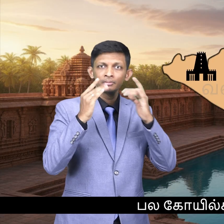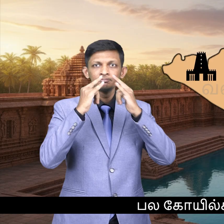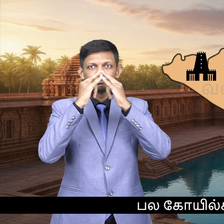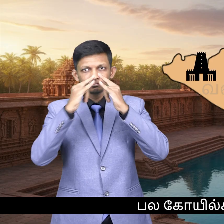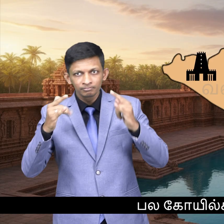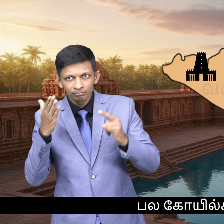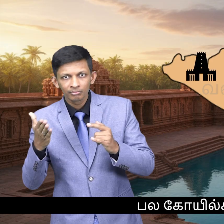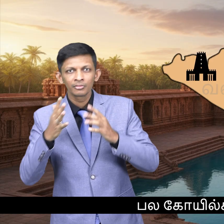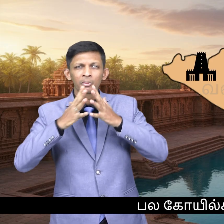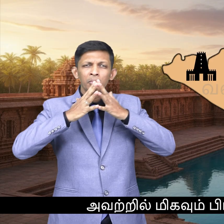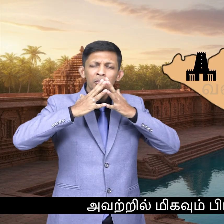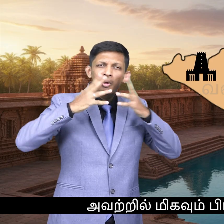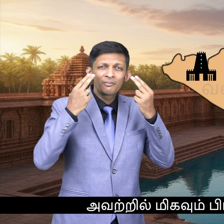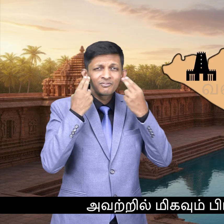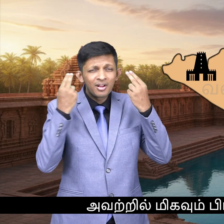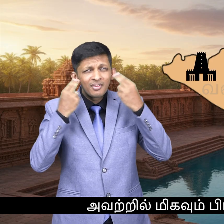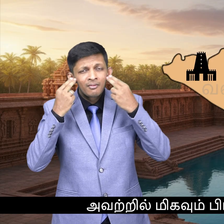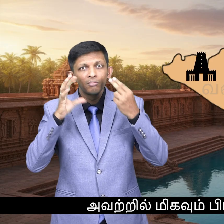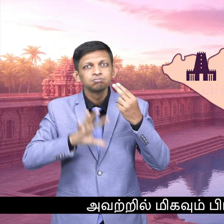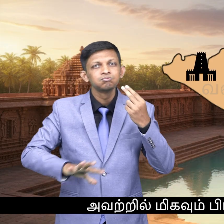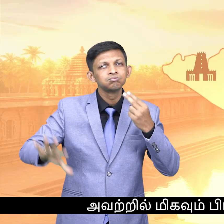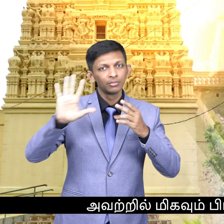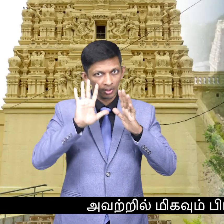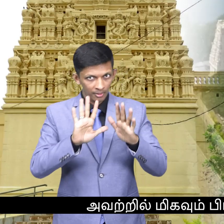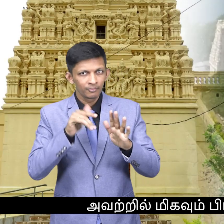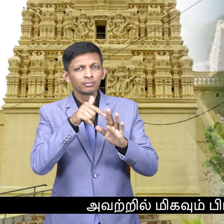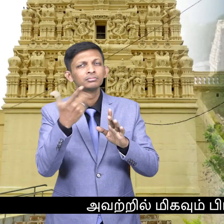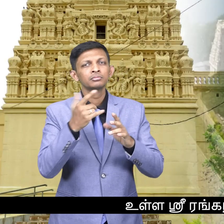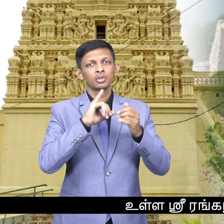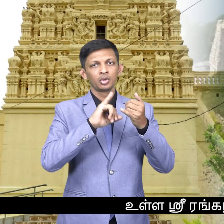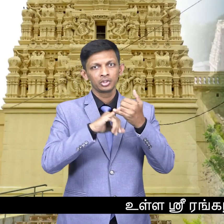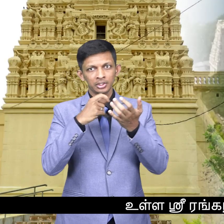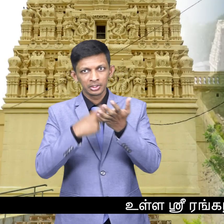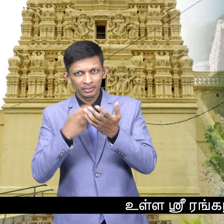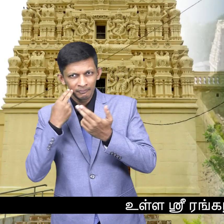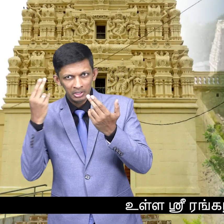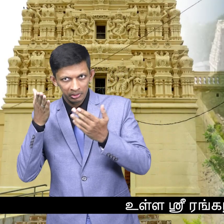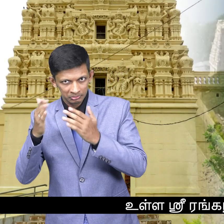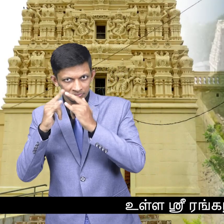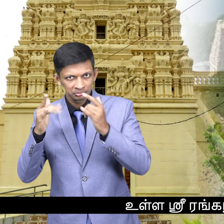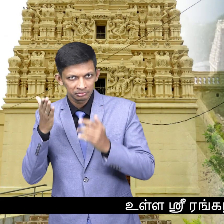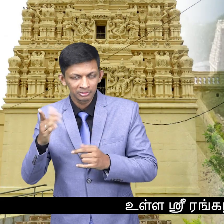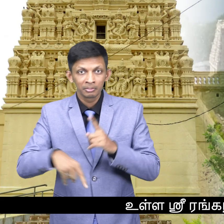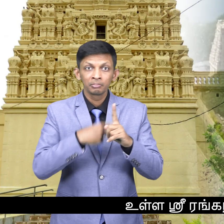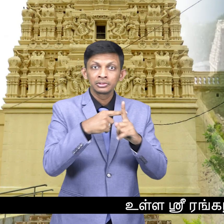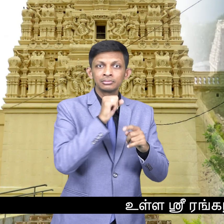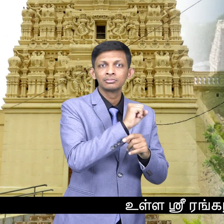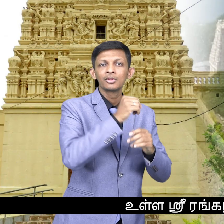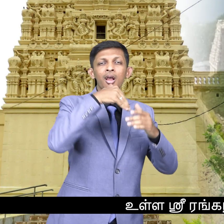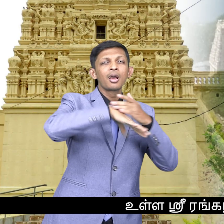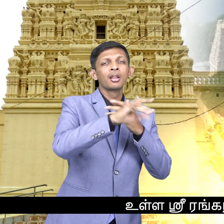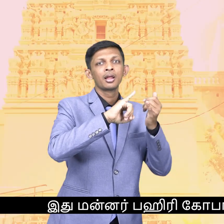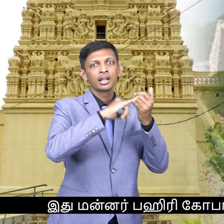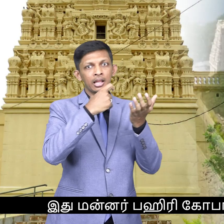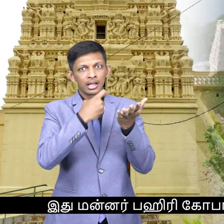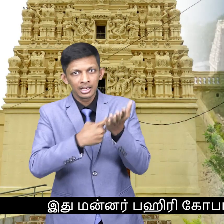கோயில்களை கட்டினார்கள். அவற்றில் மிகவும் பிரபலமானது ஸ்ரீரங்கபுரத்தில் உள்ள ஸ்ரீரங்க நாயக சுவாமி